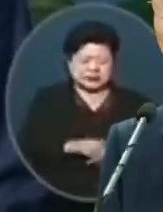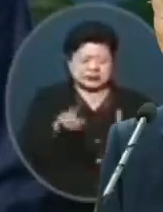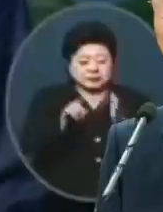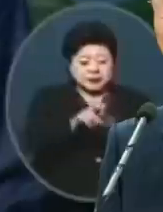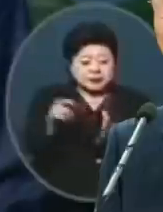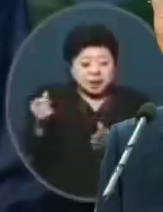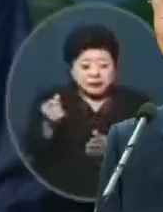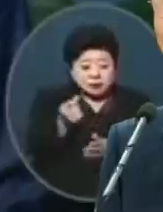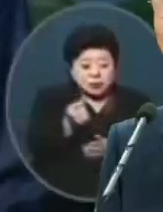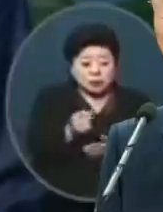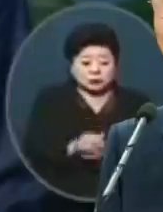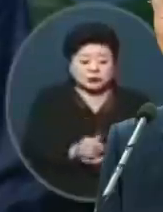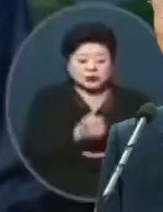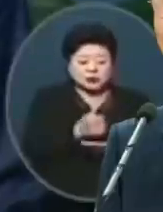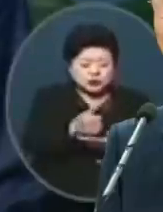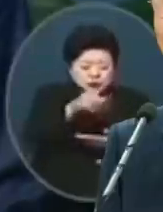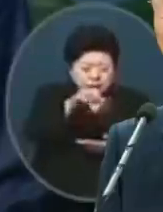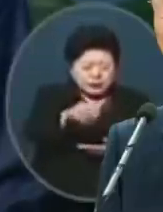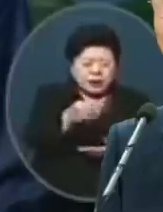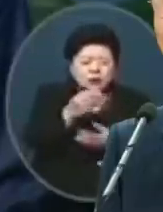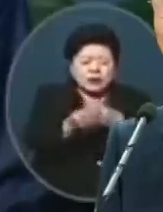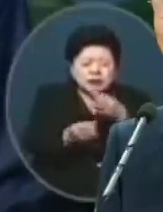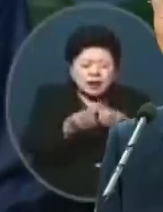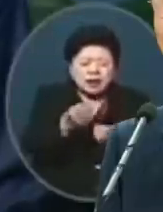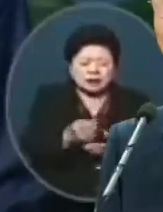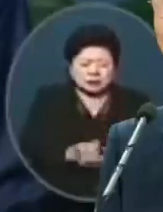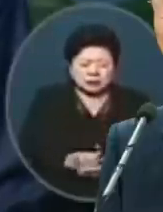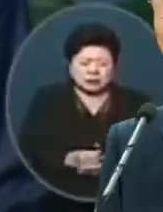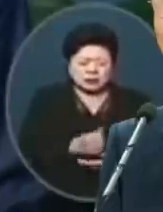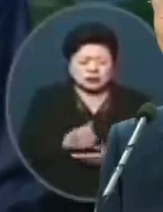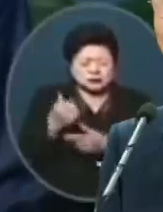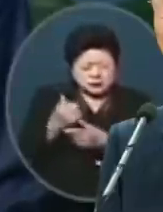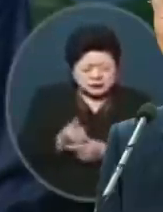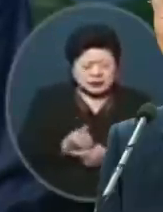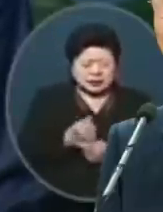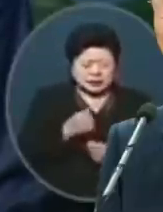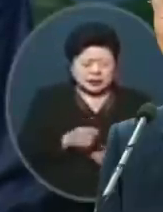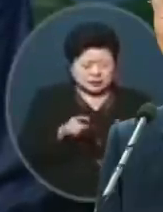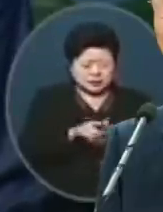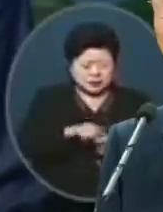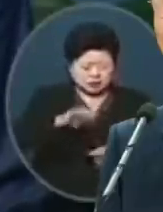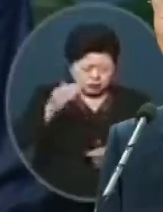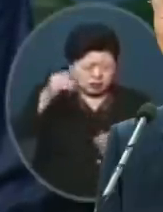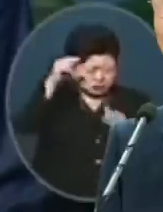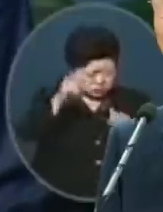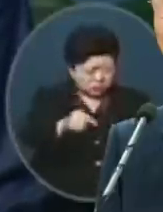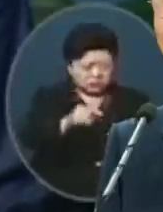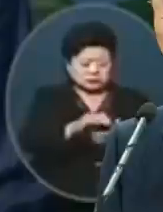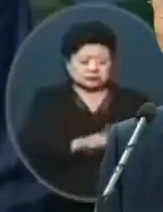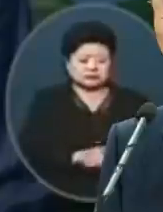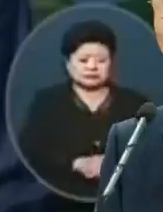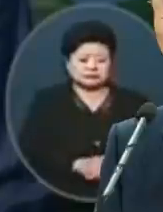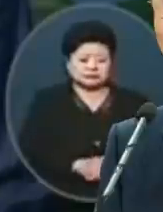믿음으로 주님을 의지하고 살면 주님은 내 믿은 대로 될지어다.